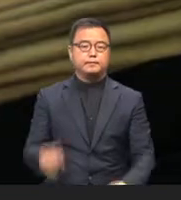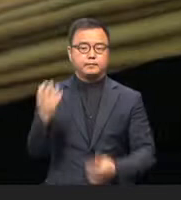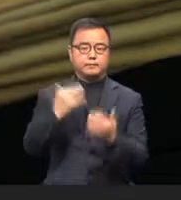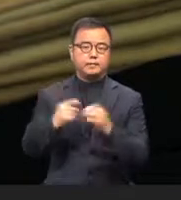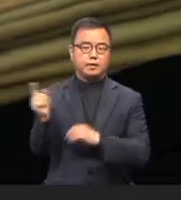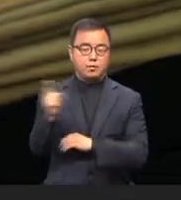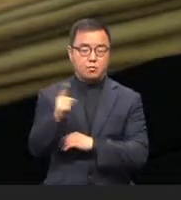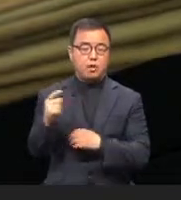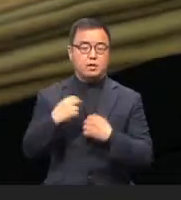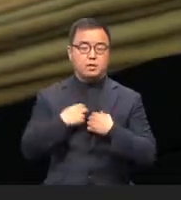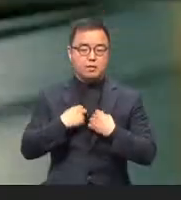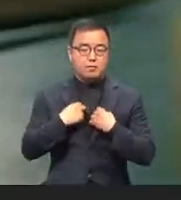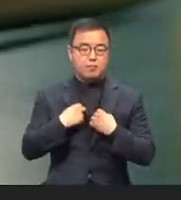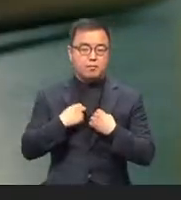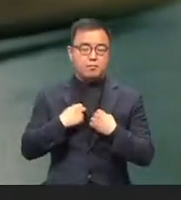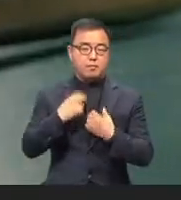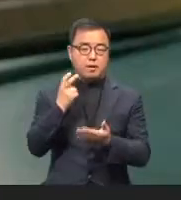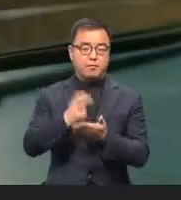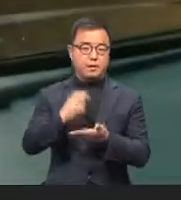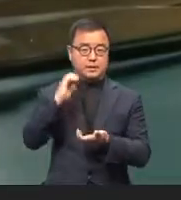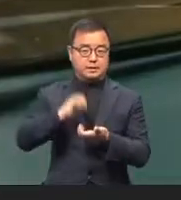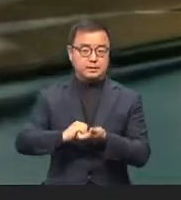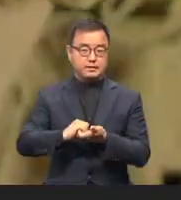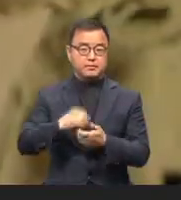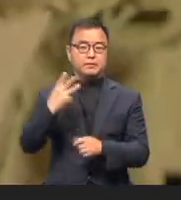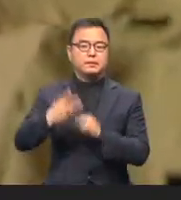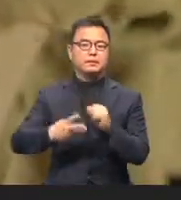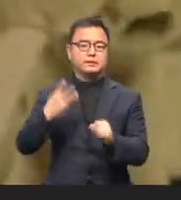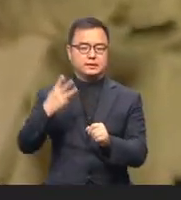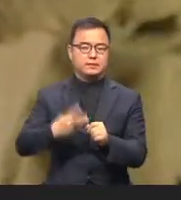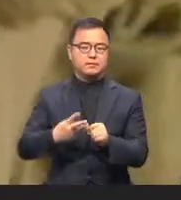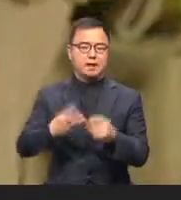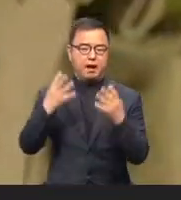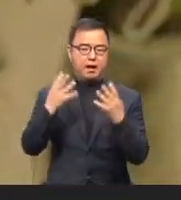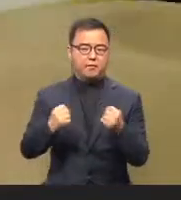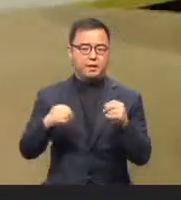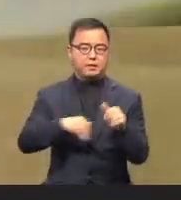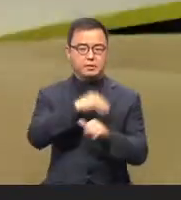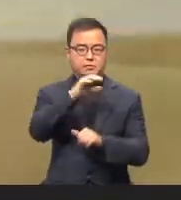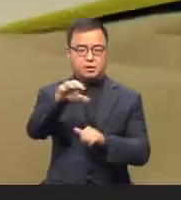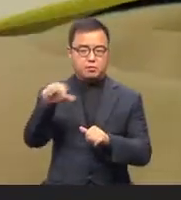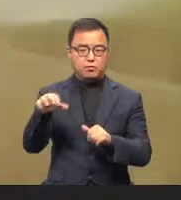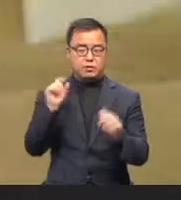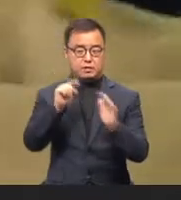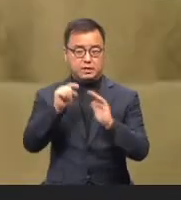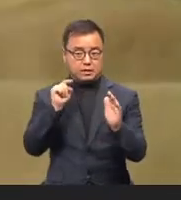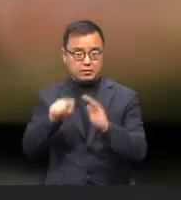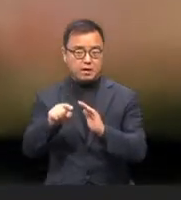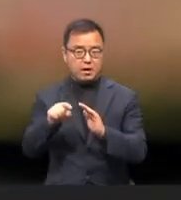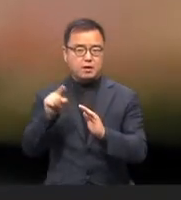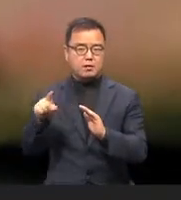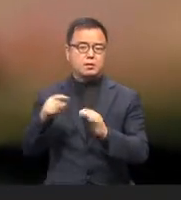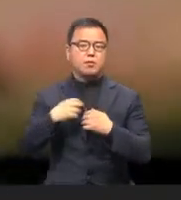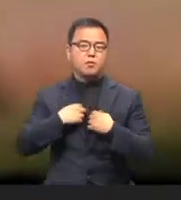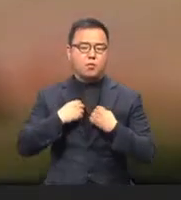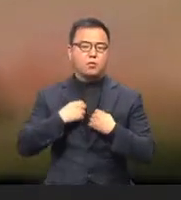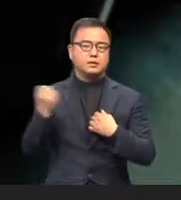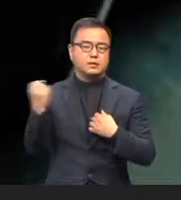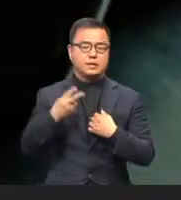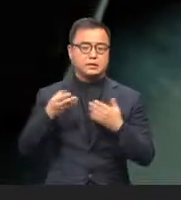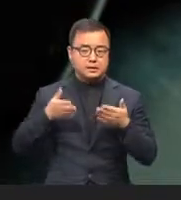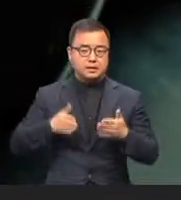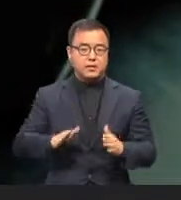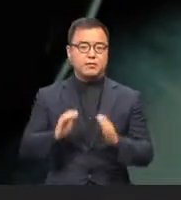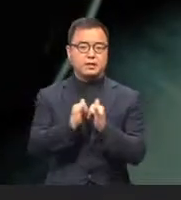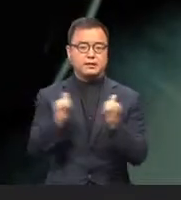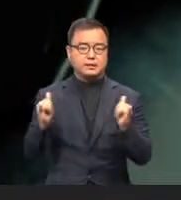방화복의 법적 내구 연한은 3년. 수많은 현장을 누볐던 방화복이 다시 태어나 사람들의